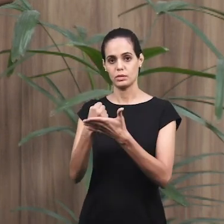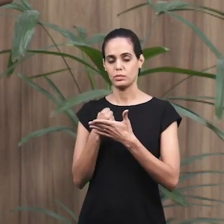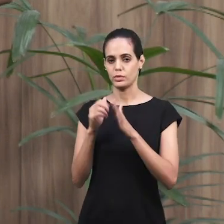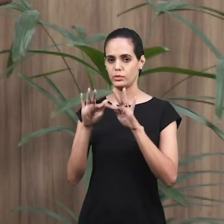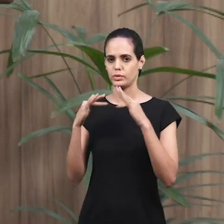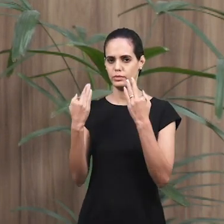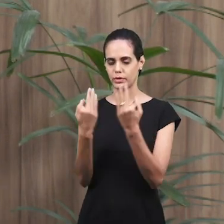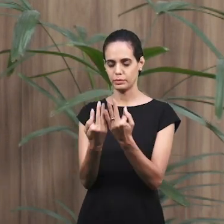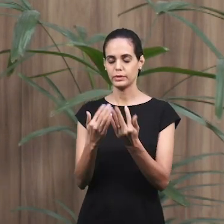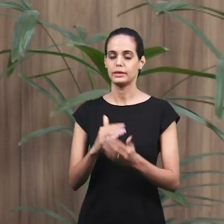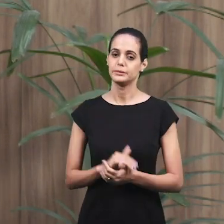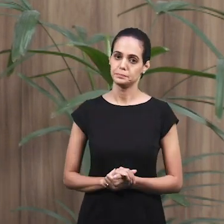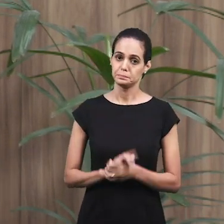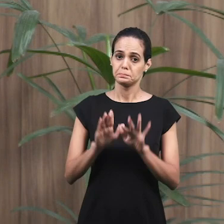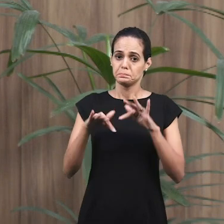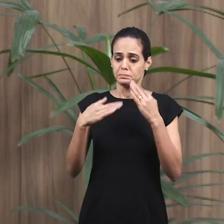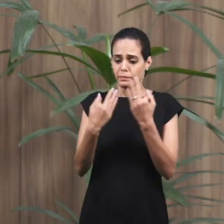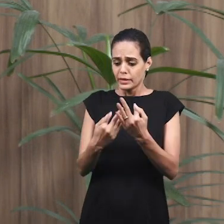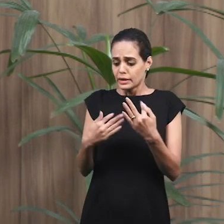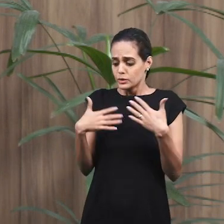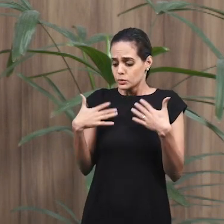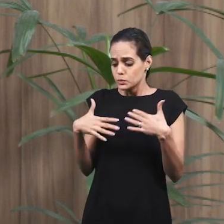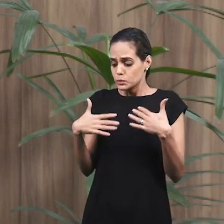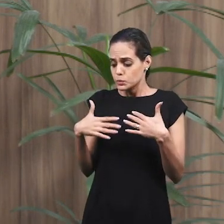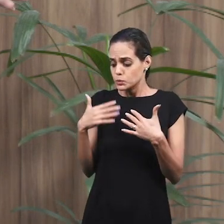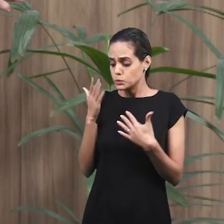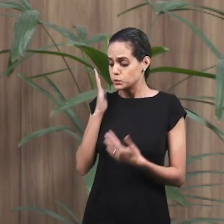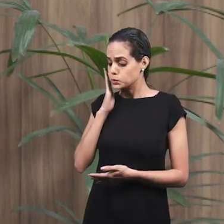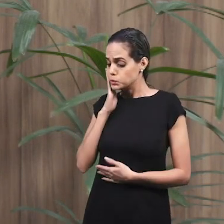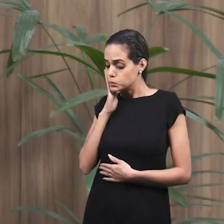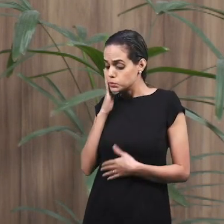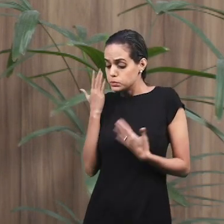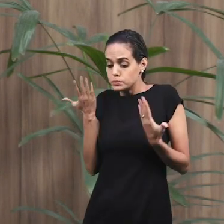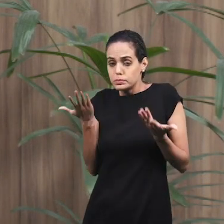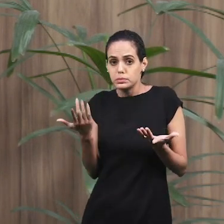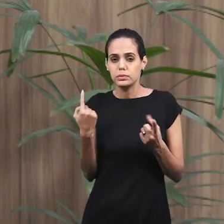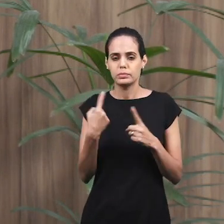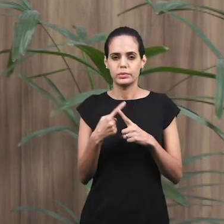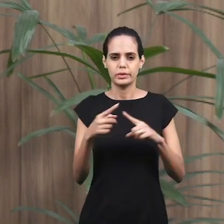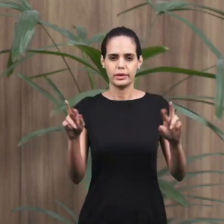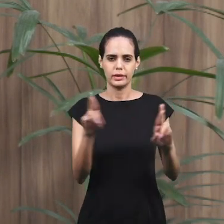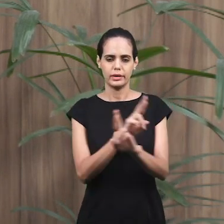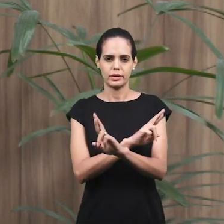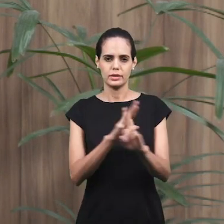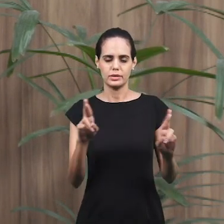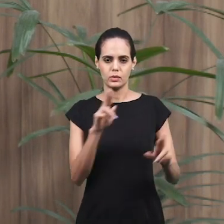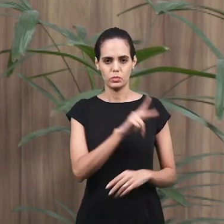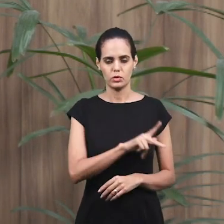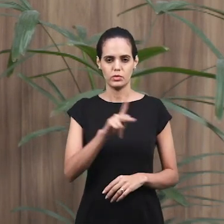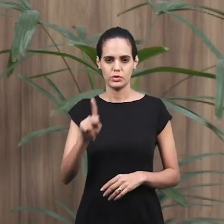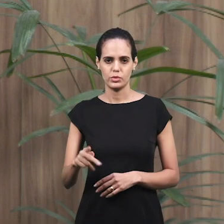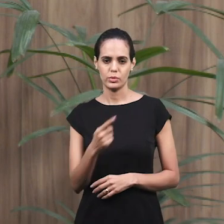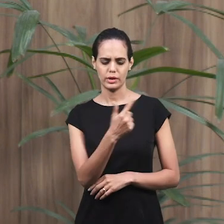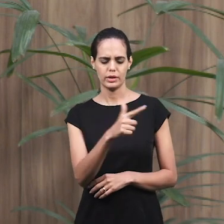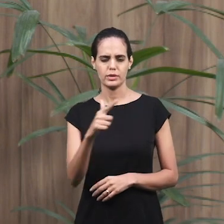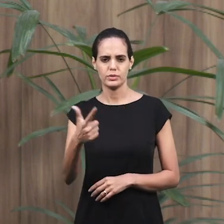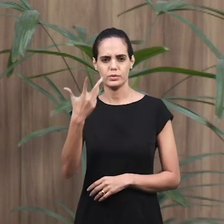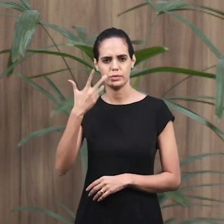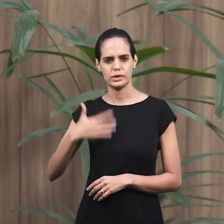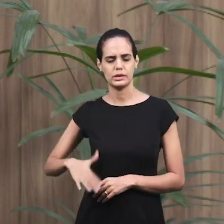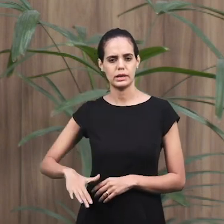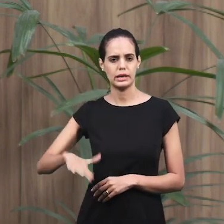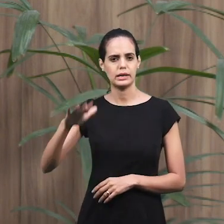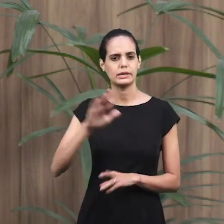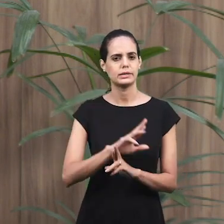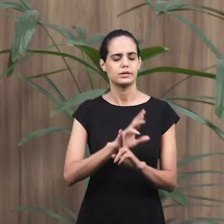les afflictions avec leurs enfants. Parce que maintenant, le rapport avec les professeurs, avec les autres enfants est différent. En plus de cela,